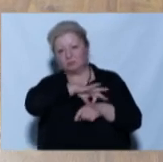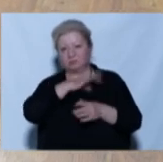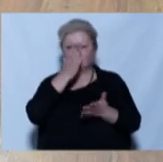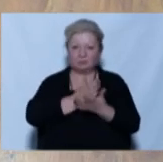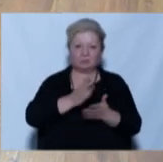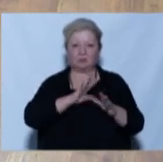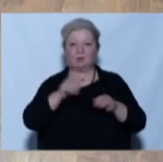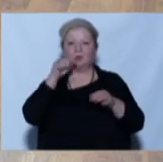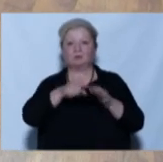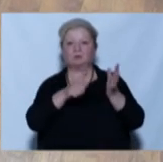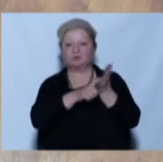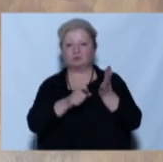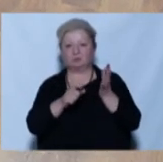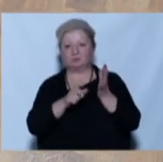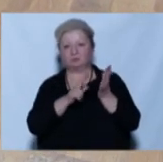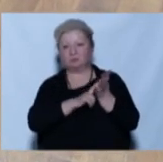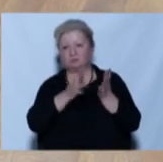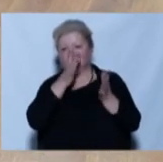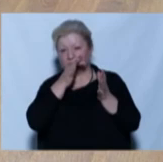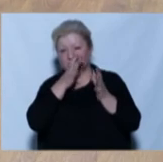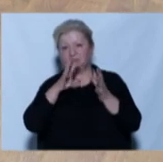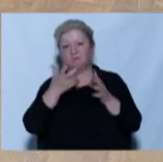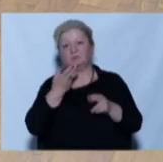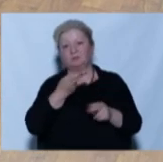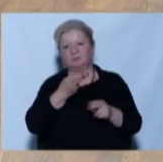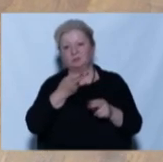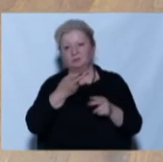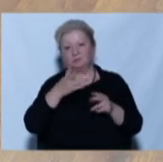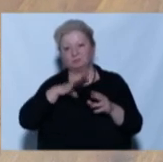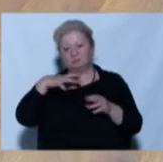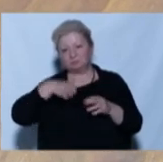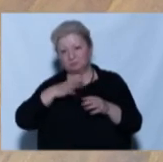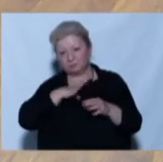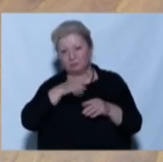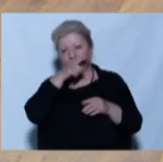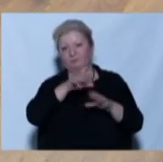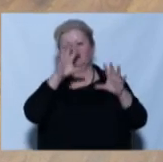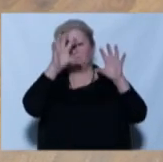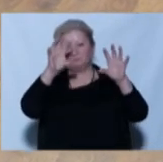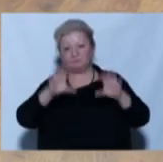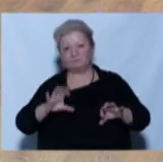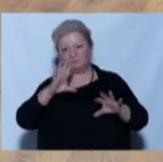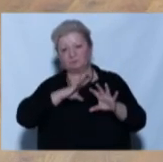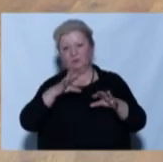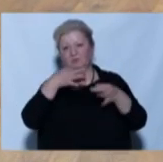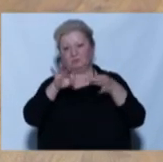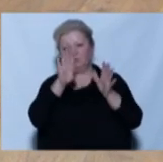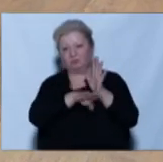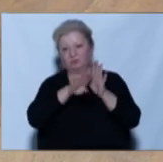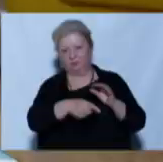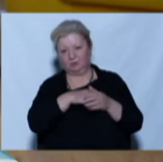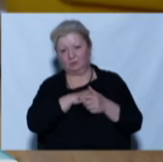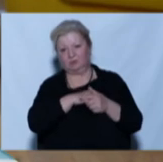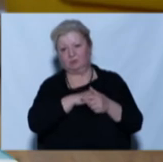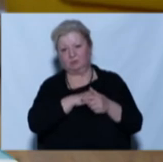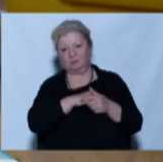1795 წელს სამწუხაროდ აღამახმათ ხანის შემოსევა მაჩვენა, რომ მფარველობითი ტრაქტატი მხოლოდ ქაღალდი იყო და სხვა